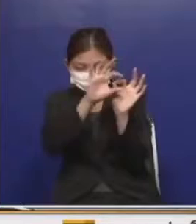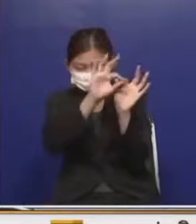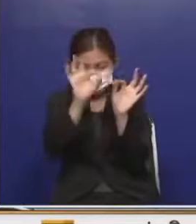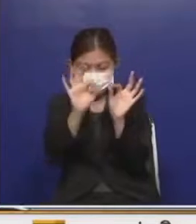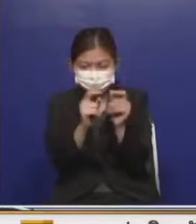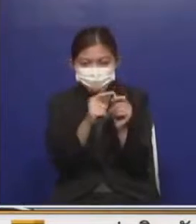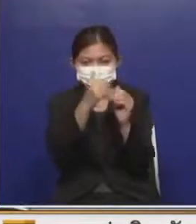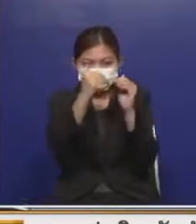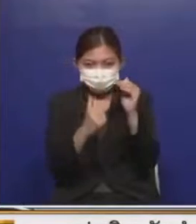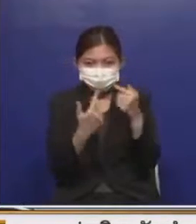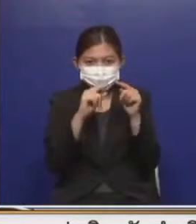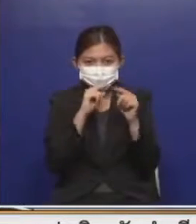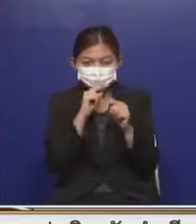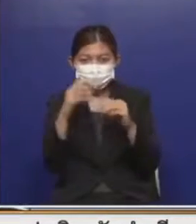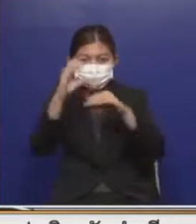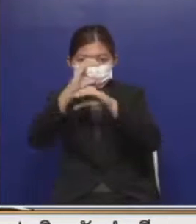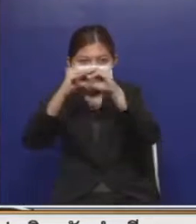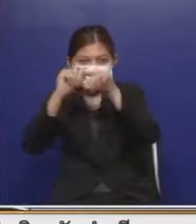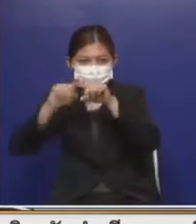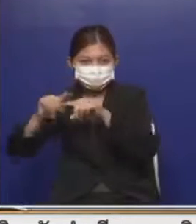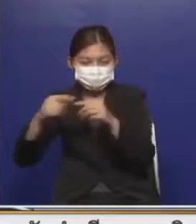การที่หน้าละอายอยเต็ไปหมด